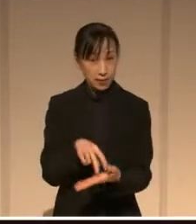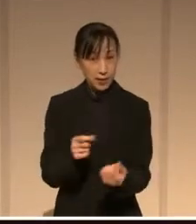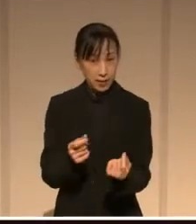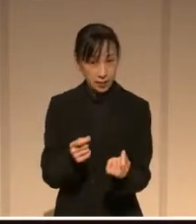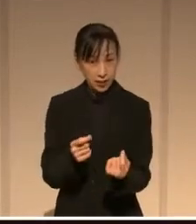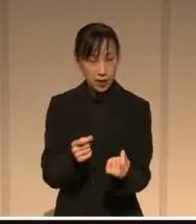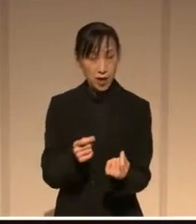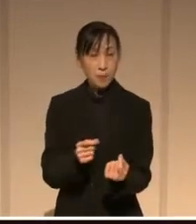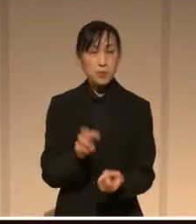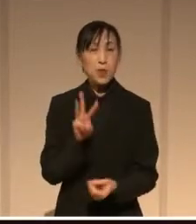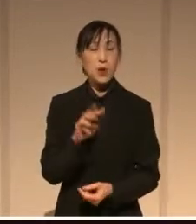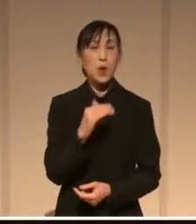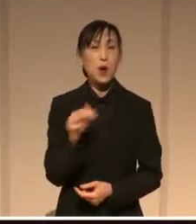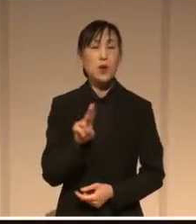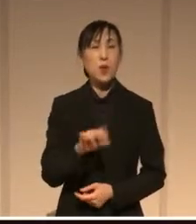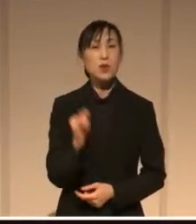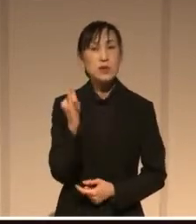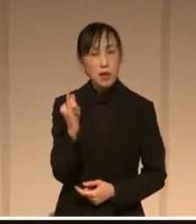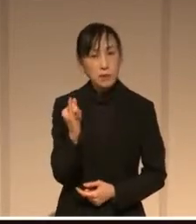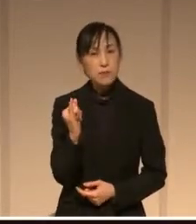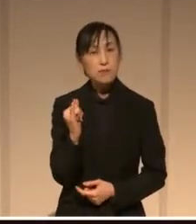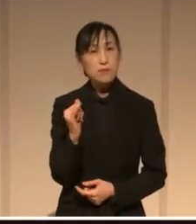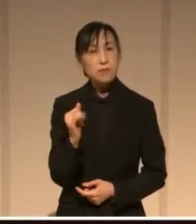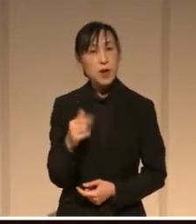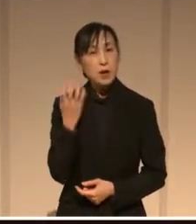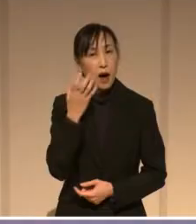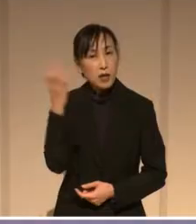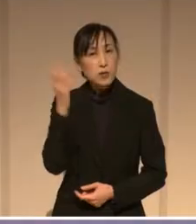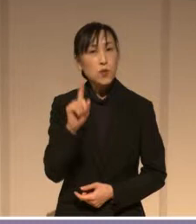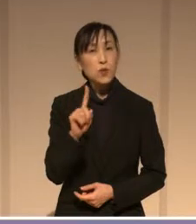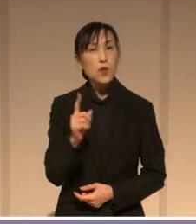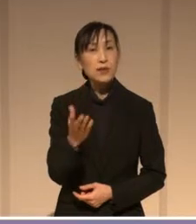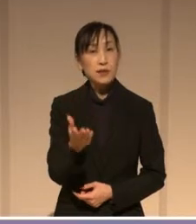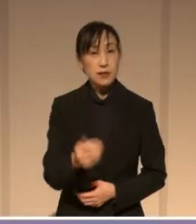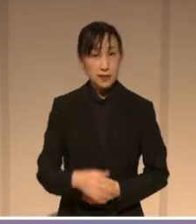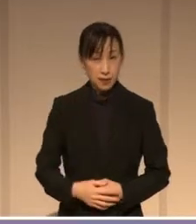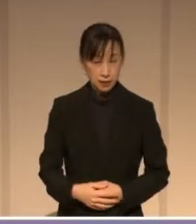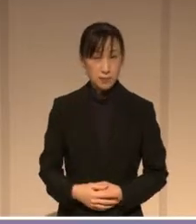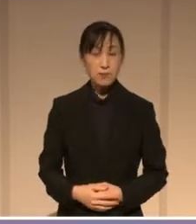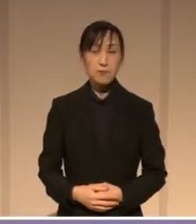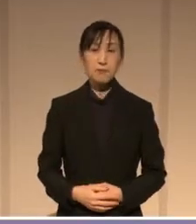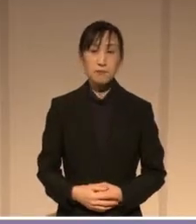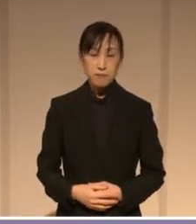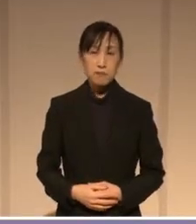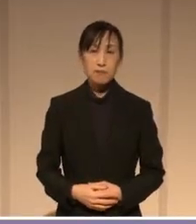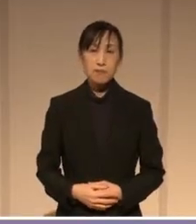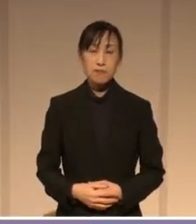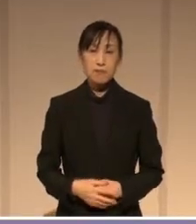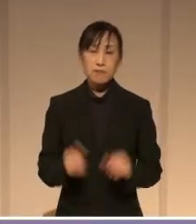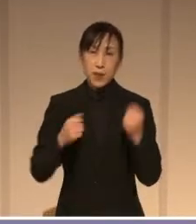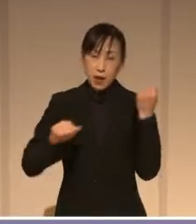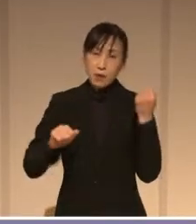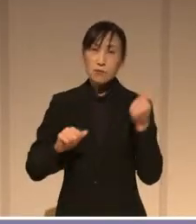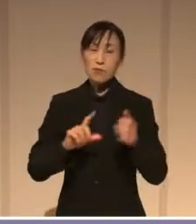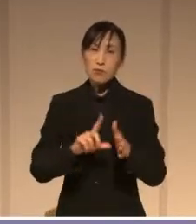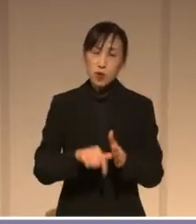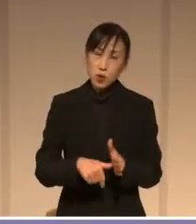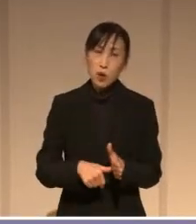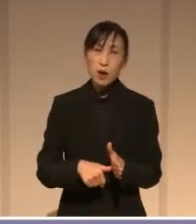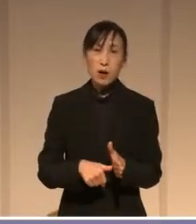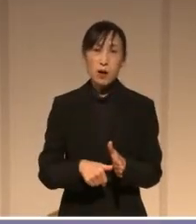からを舞台に立った感想はいかがでしたかはいえっと演技をしている間はすごく